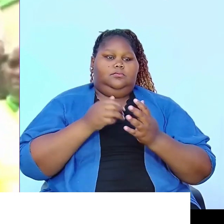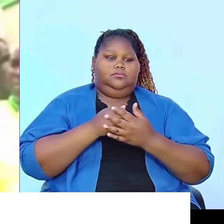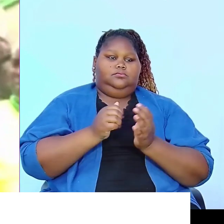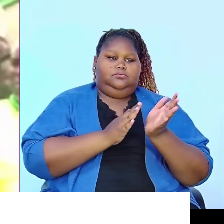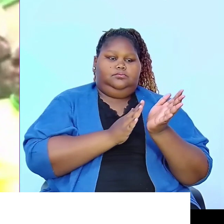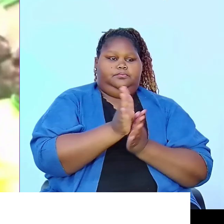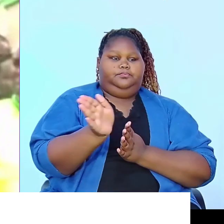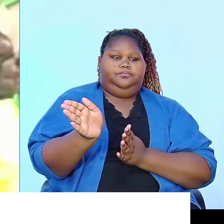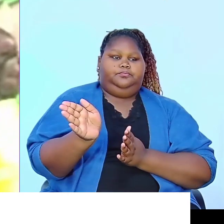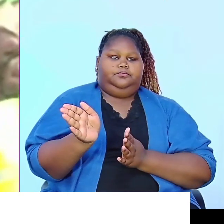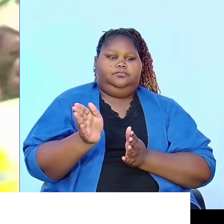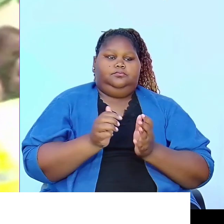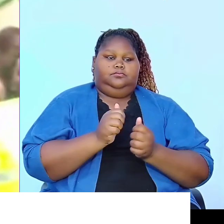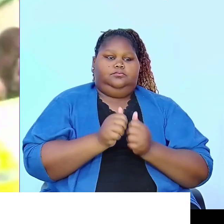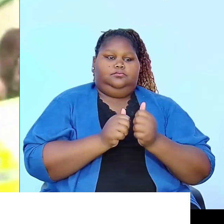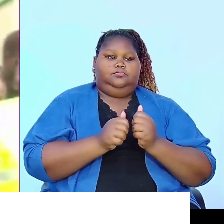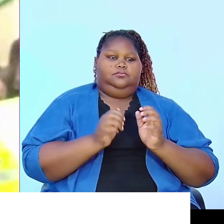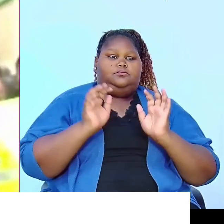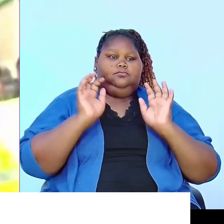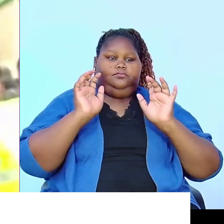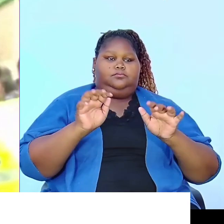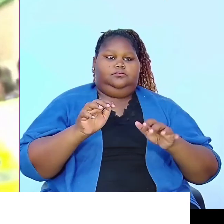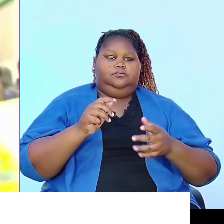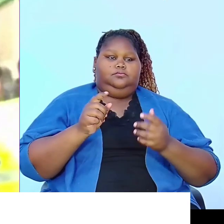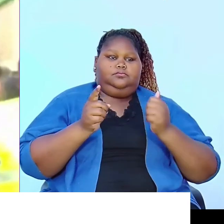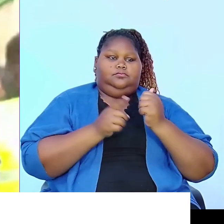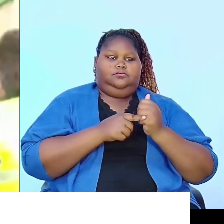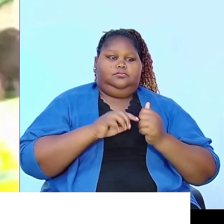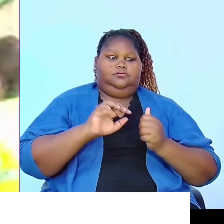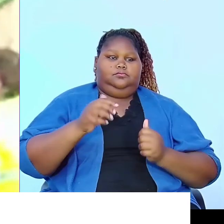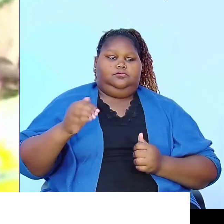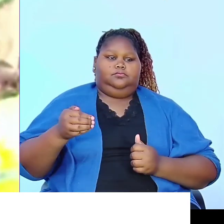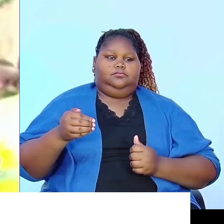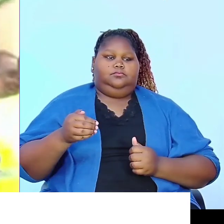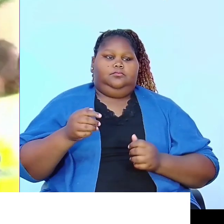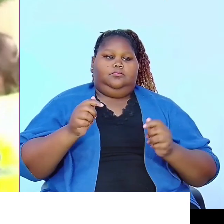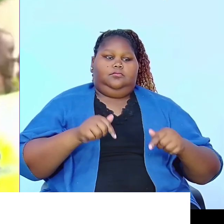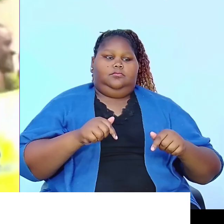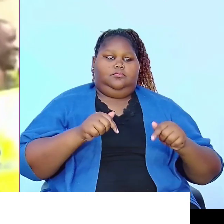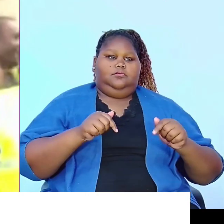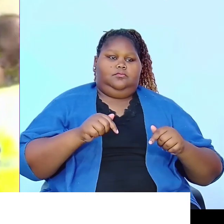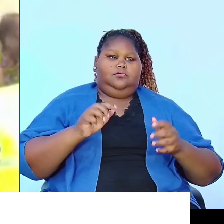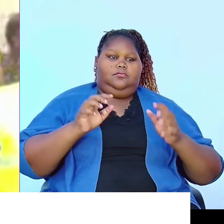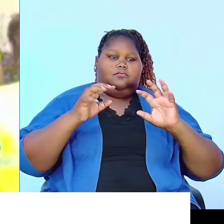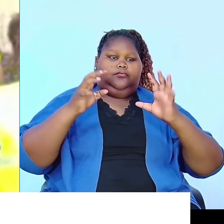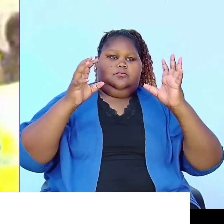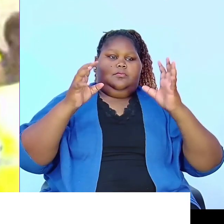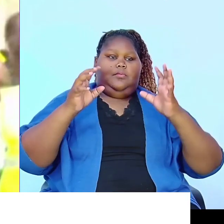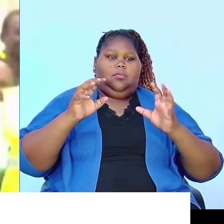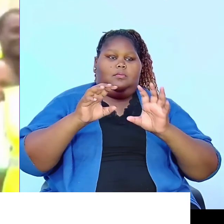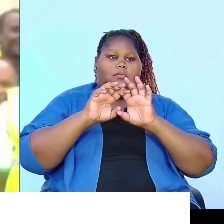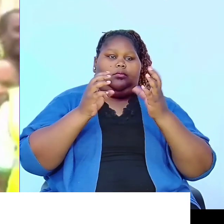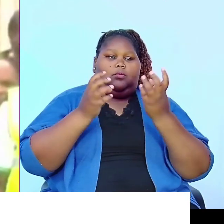linahusika na kaunti 6 za upande ya Nyanza, na leo ni siku ya uhamasisho ku celebrate the World Engineering Day